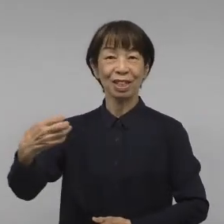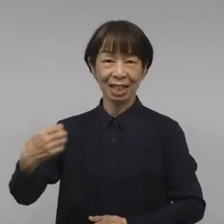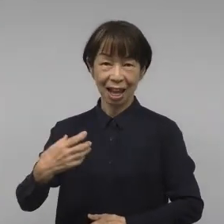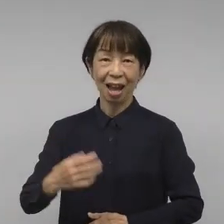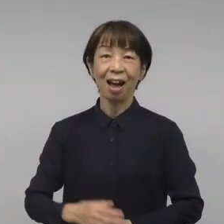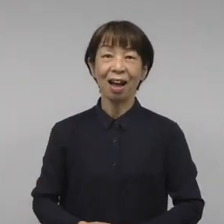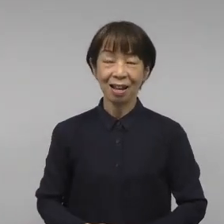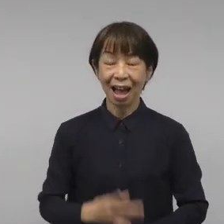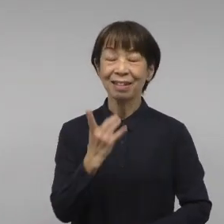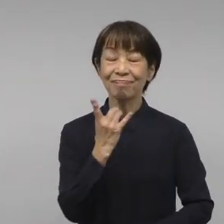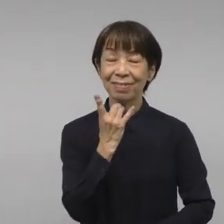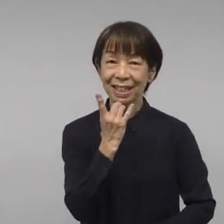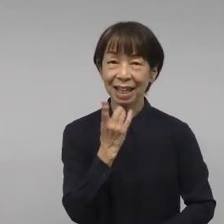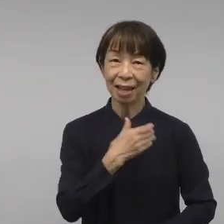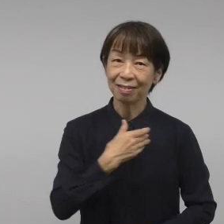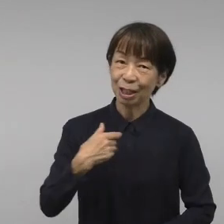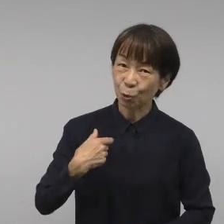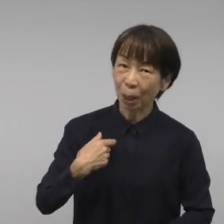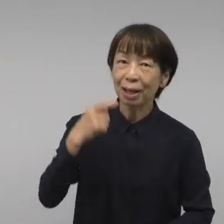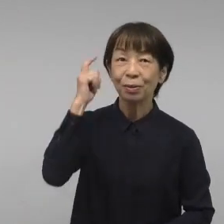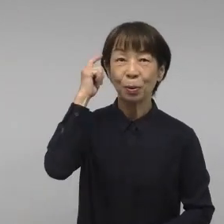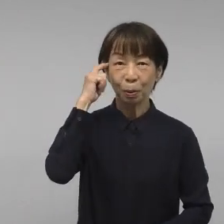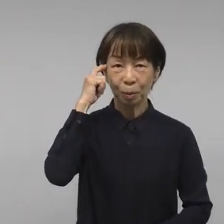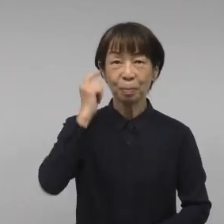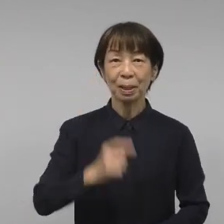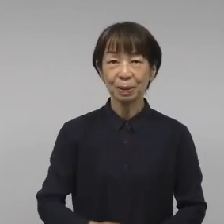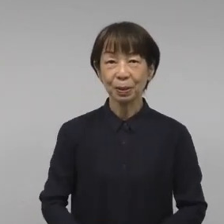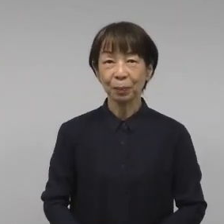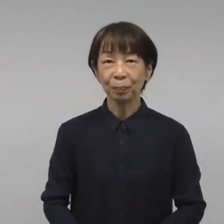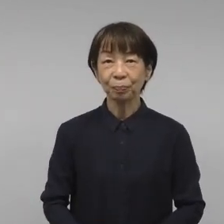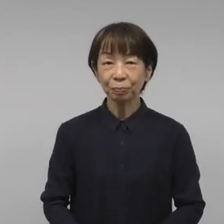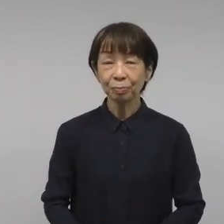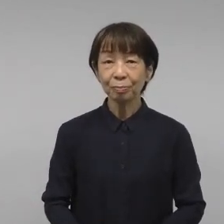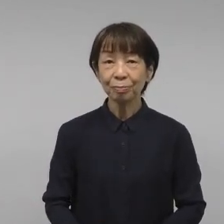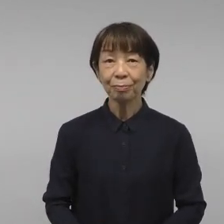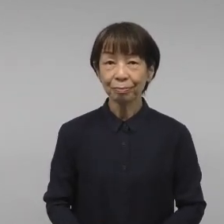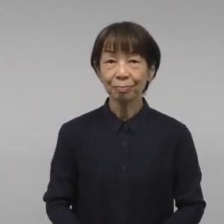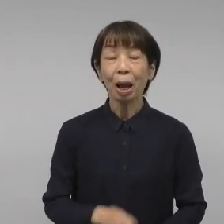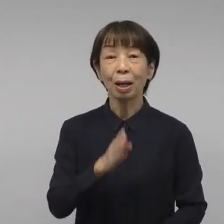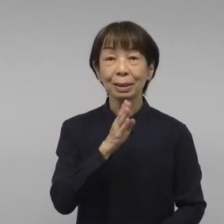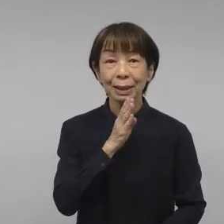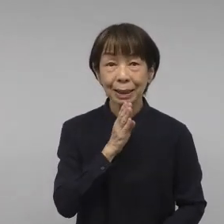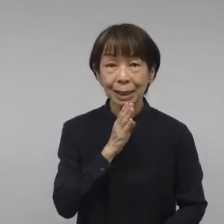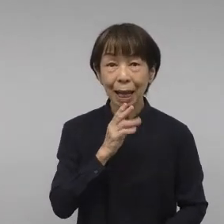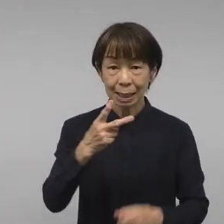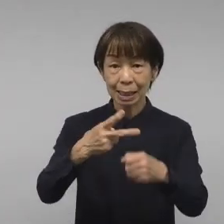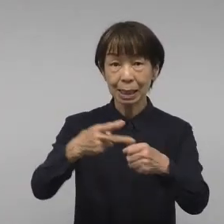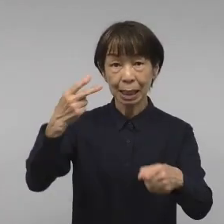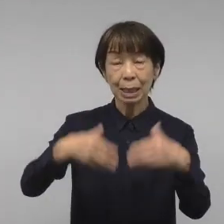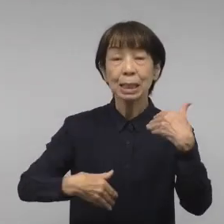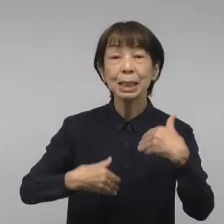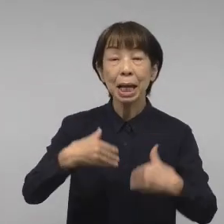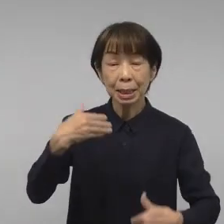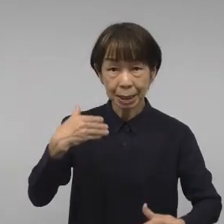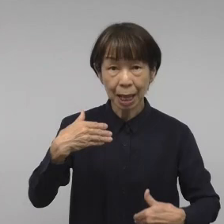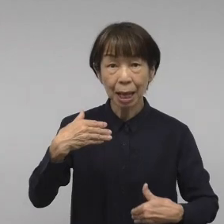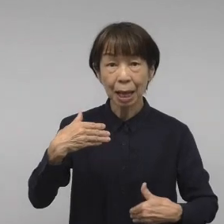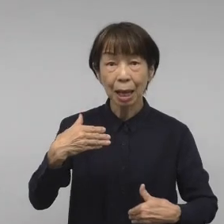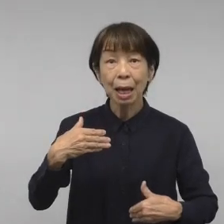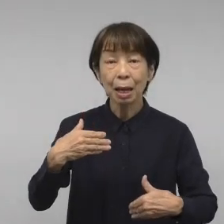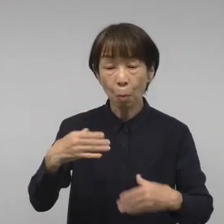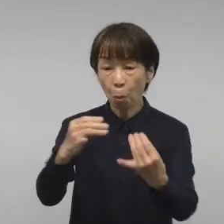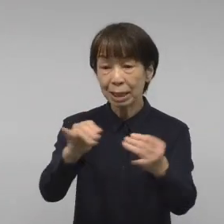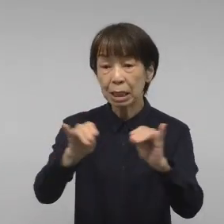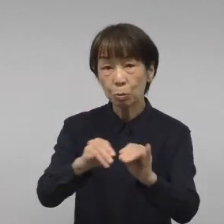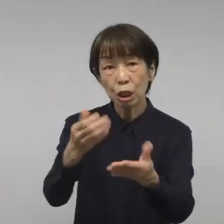ふうに期待が持てるものなのかなというふうに思います。実際 2年生もかなり、今チーム